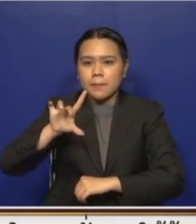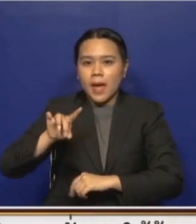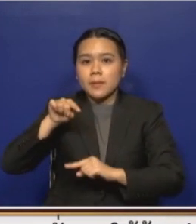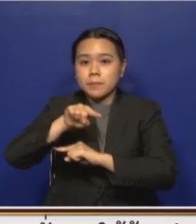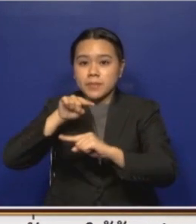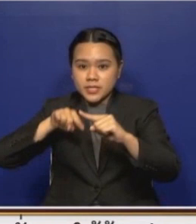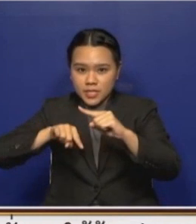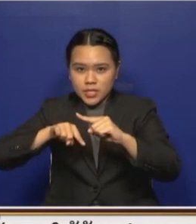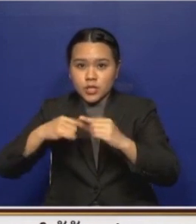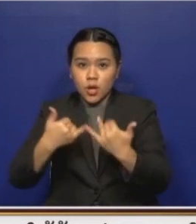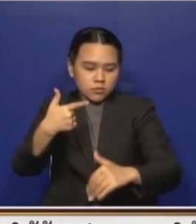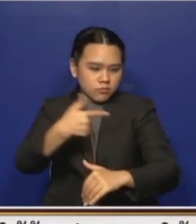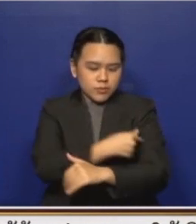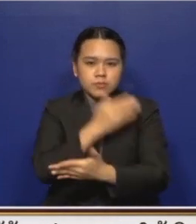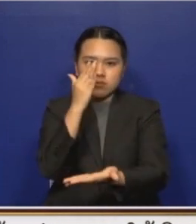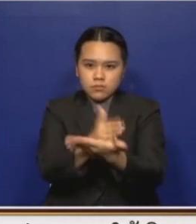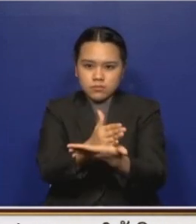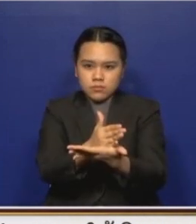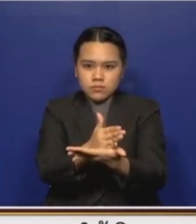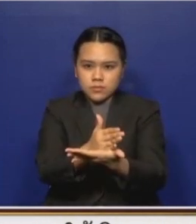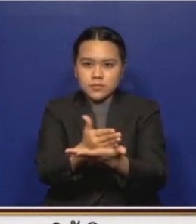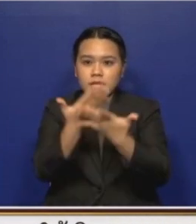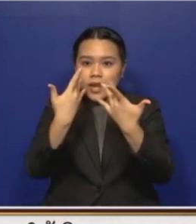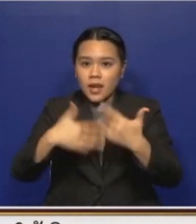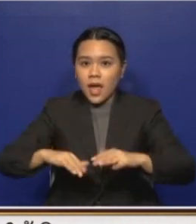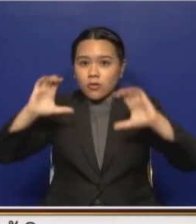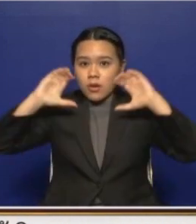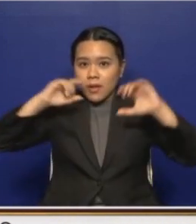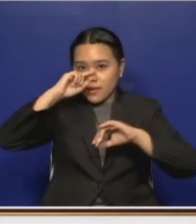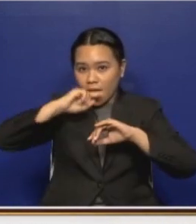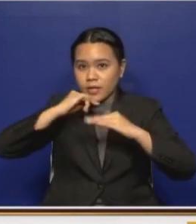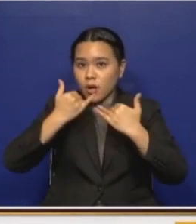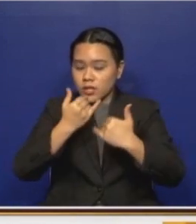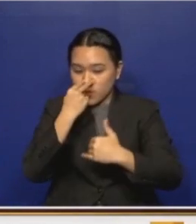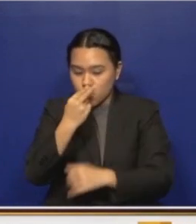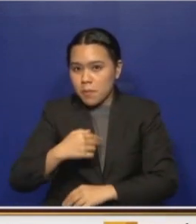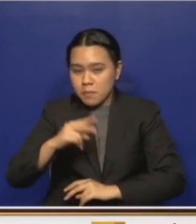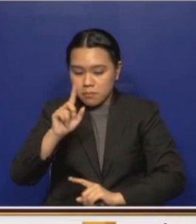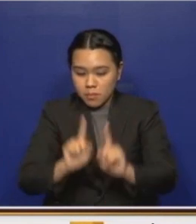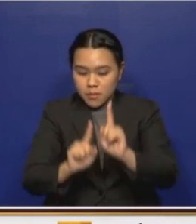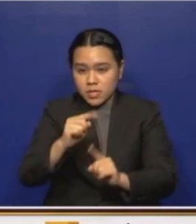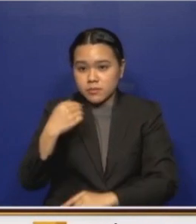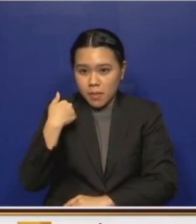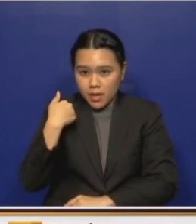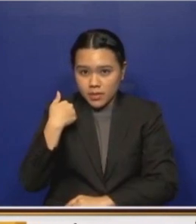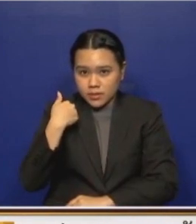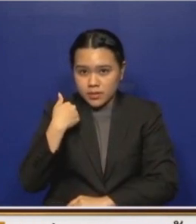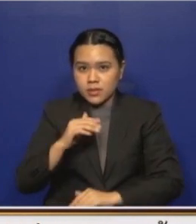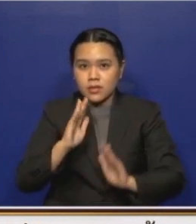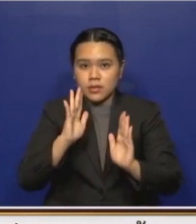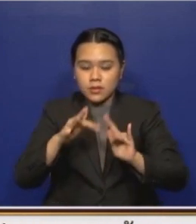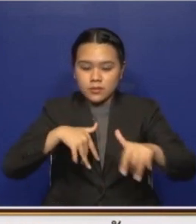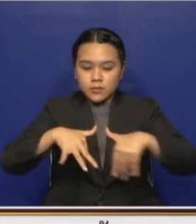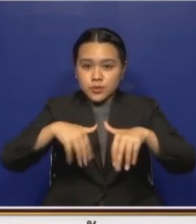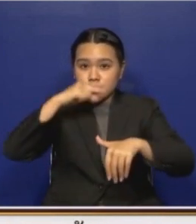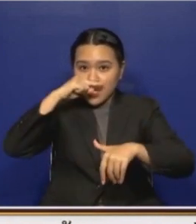าลัยไม่ต่ำกว่า10แห่งผมคุยกับคณะบดีแพทยศาสตร์ฮะคุยกับอาจารย์หมอฮะมันเป็นเรื่องที่เหลือเชื่อฮะผ